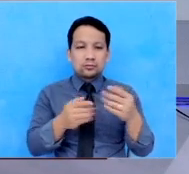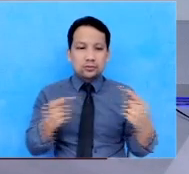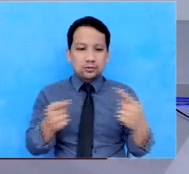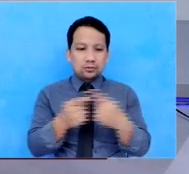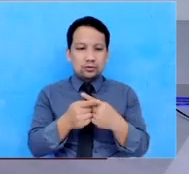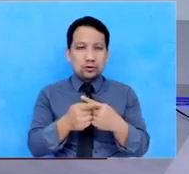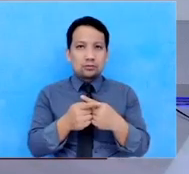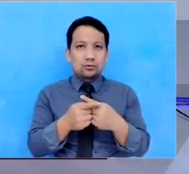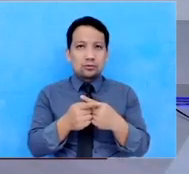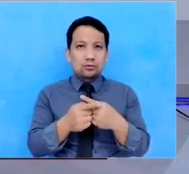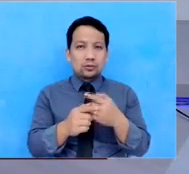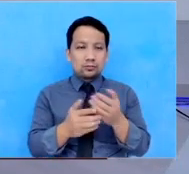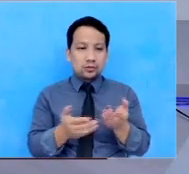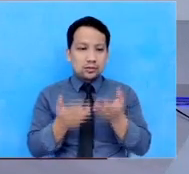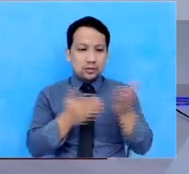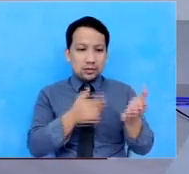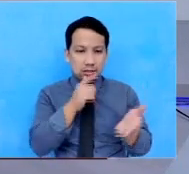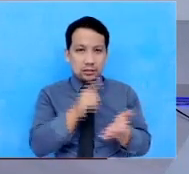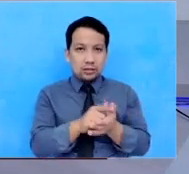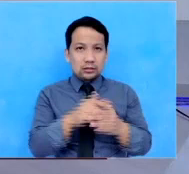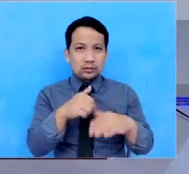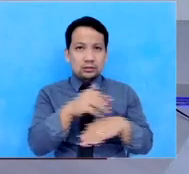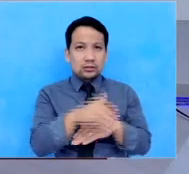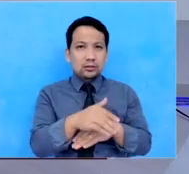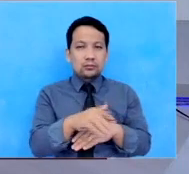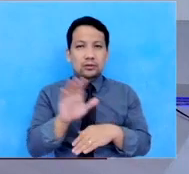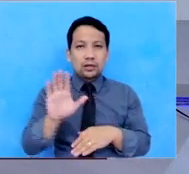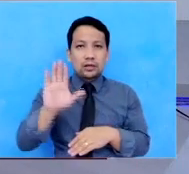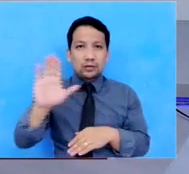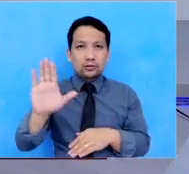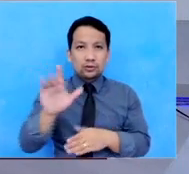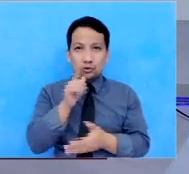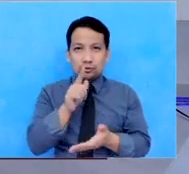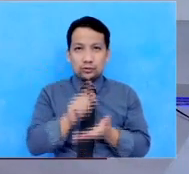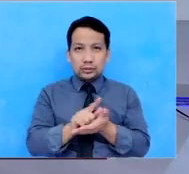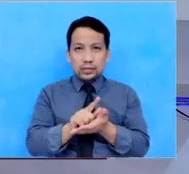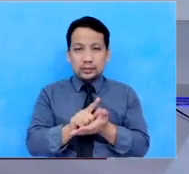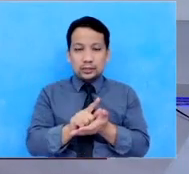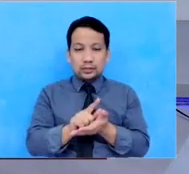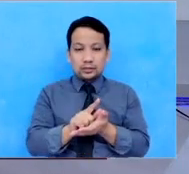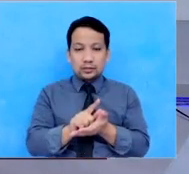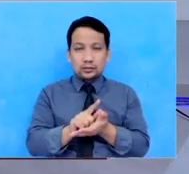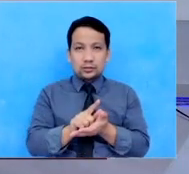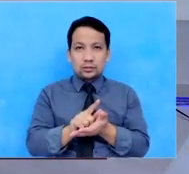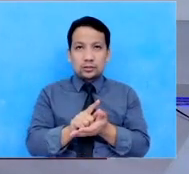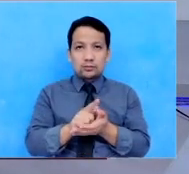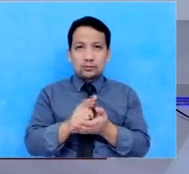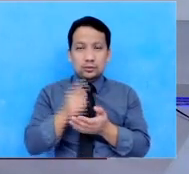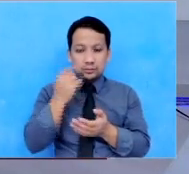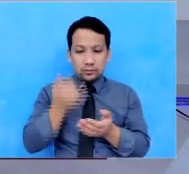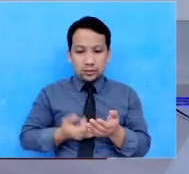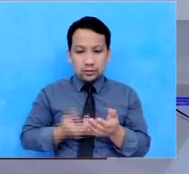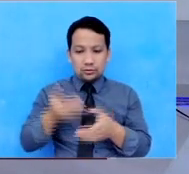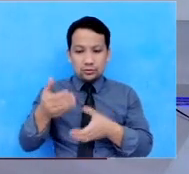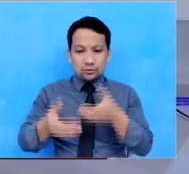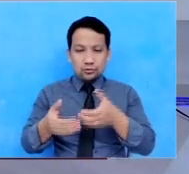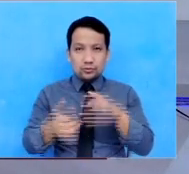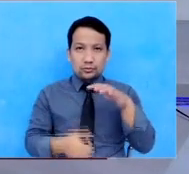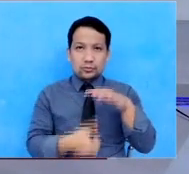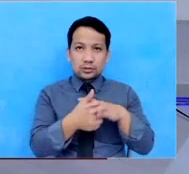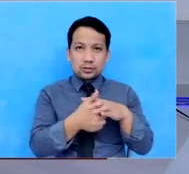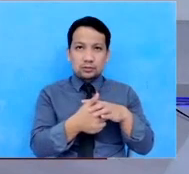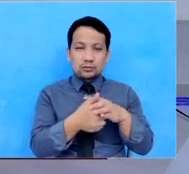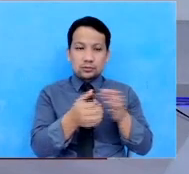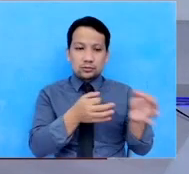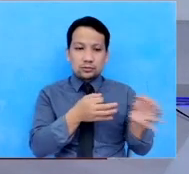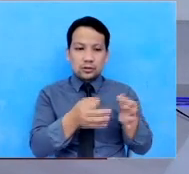counter-affidavit. At yan na nga po ang subpoena para kay Bantag sa November 23. Maaring magpakita si Bantag o maaaring niyang i-waive